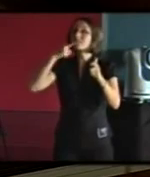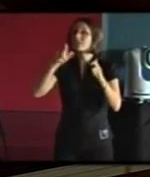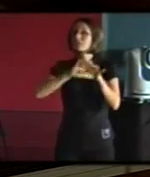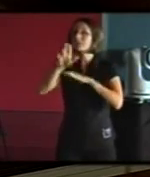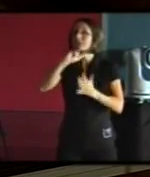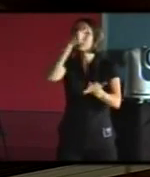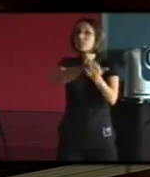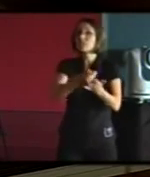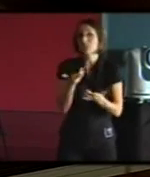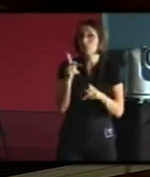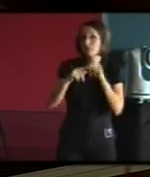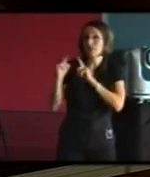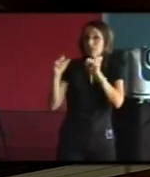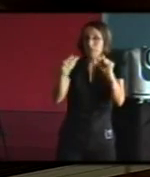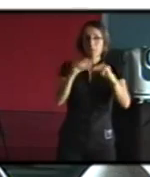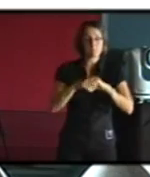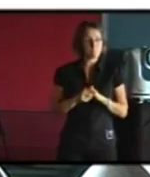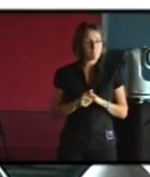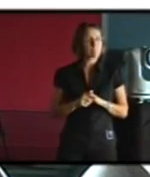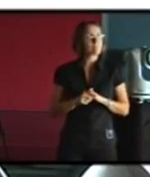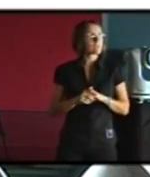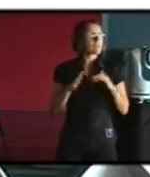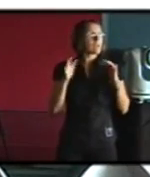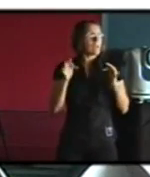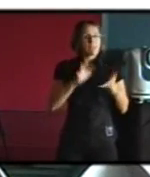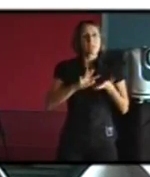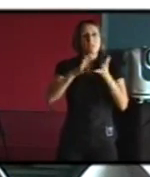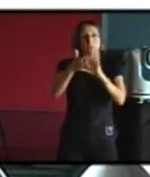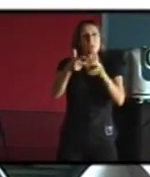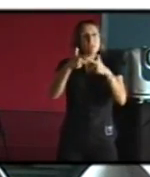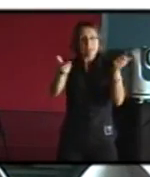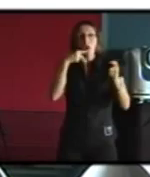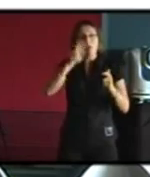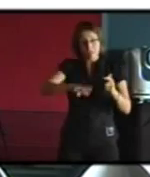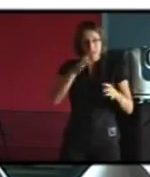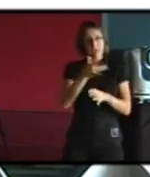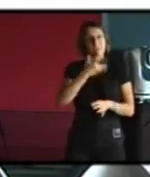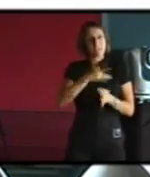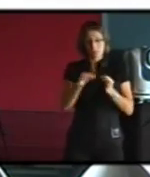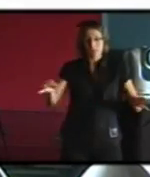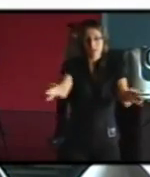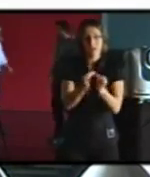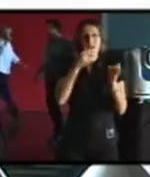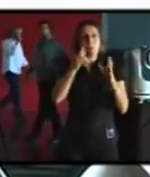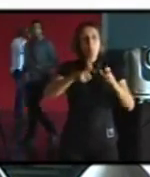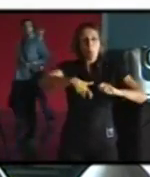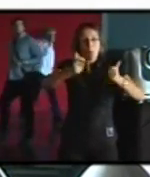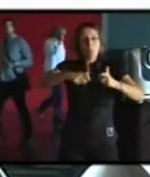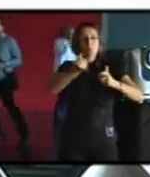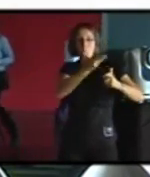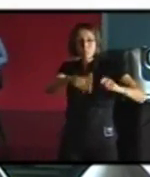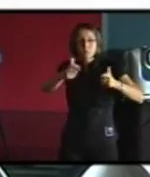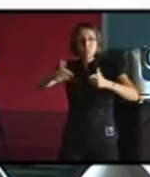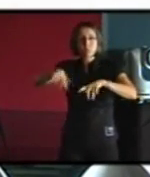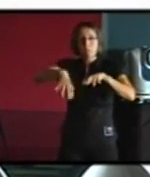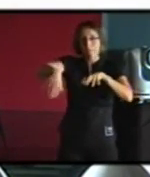Diabel, continuons sur les questions de transformation. Ouais, densification est déjà une réponse, en effet, insertion dans la ville, et ça va dans le sens de ce que Antoine Debray vient de dire. Je vais parler